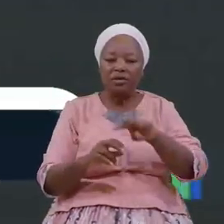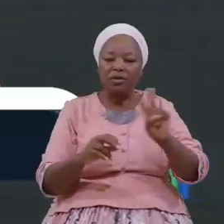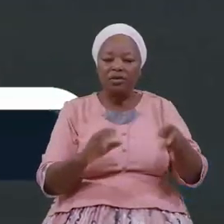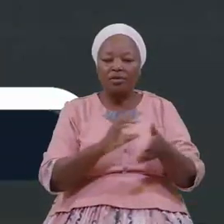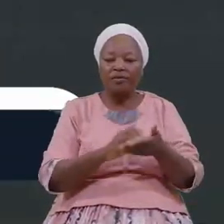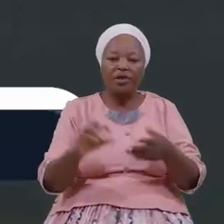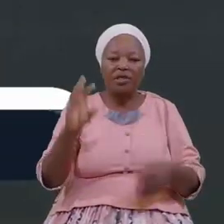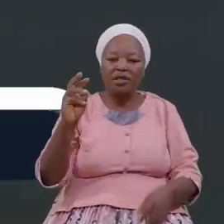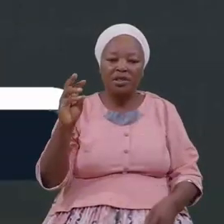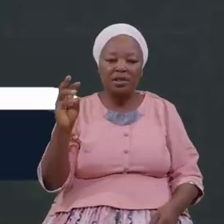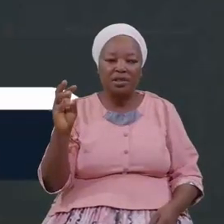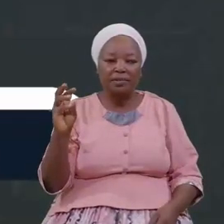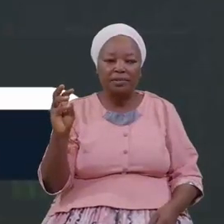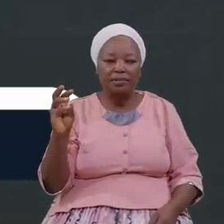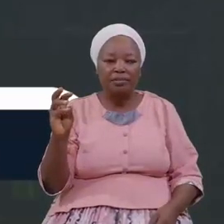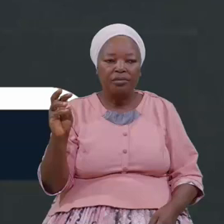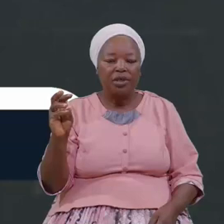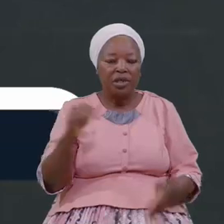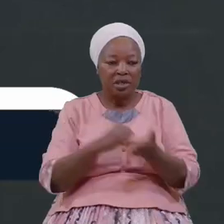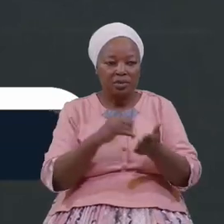22, verset 16.